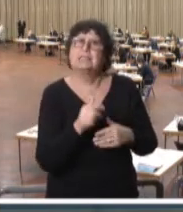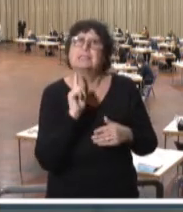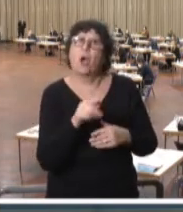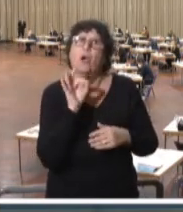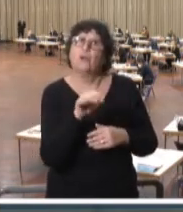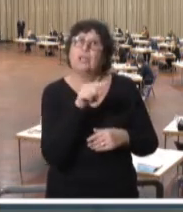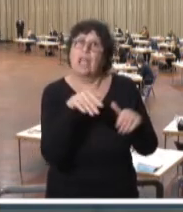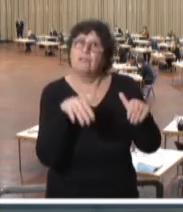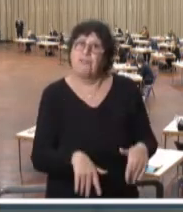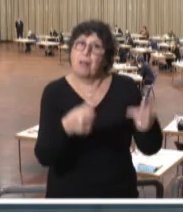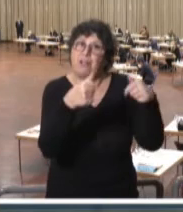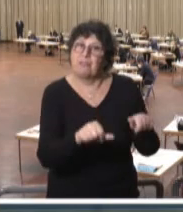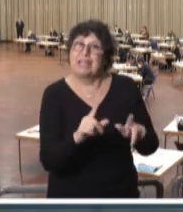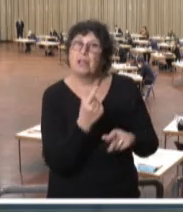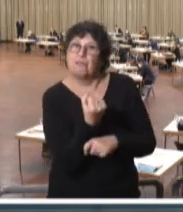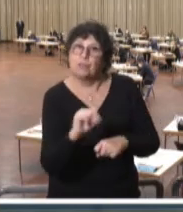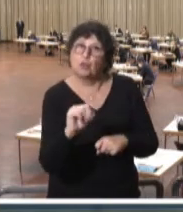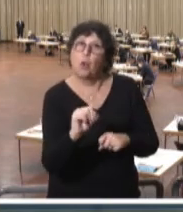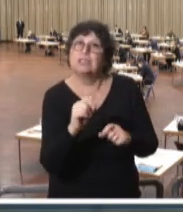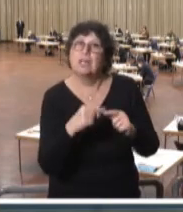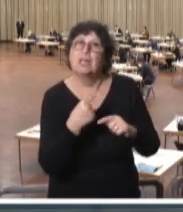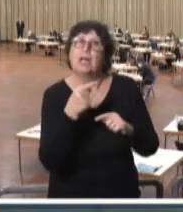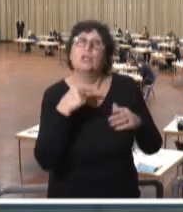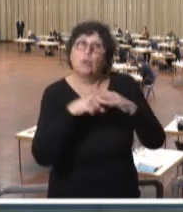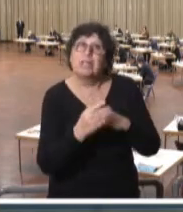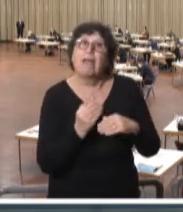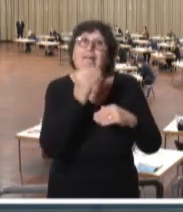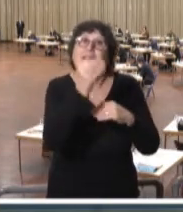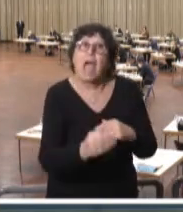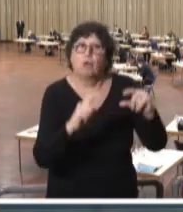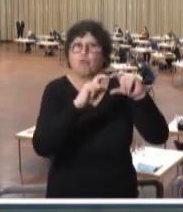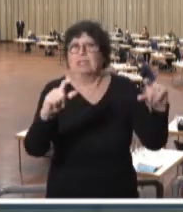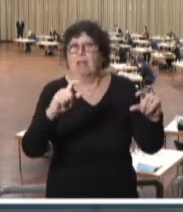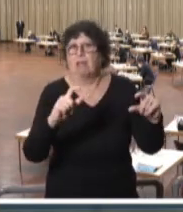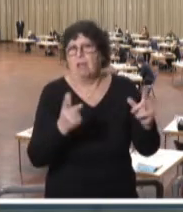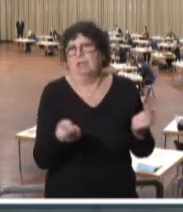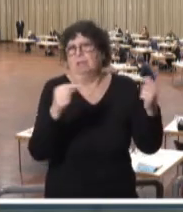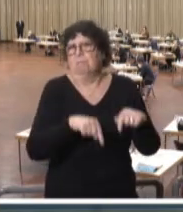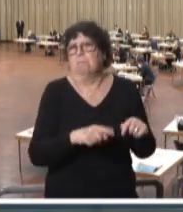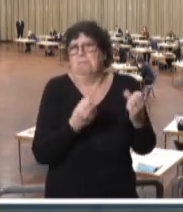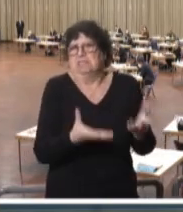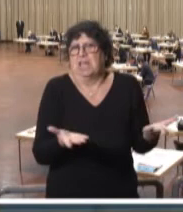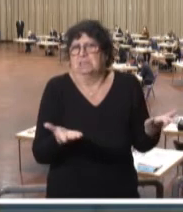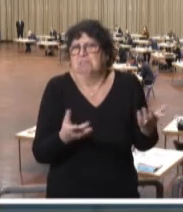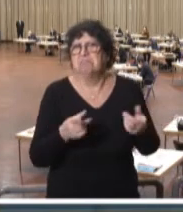verpflichten, dass der Verstoß durch ein Nachunternehmen begangen wird. Also die